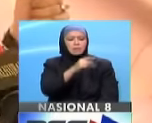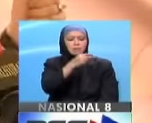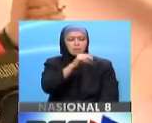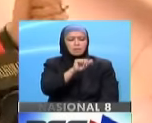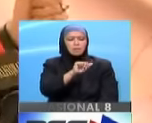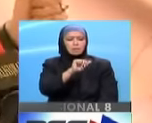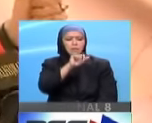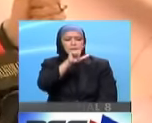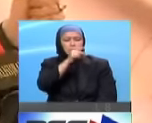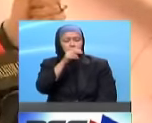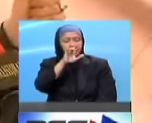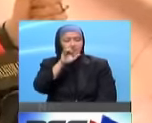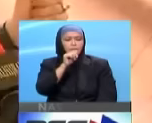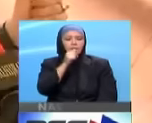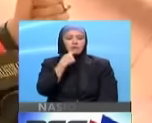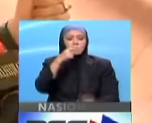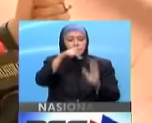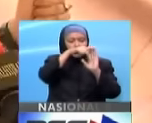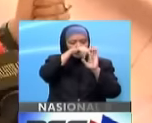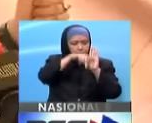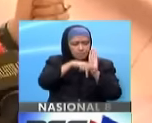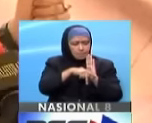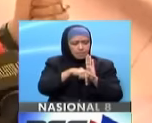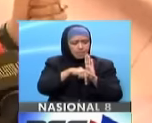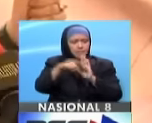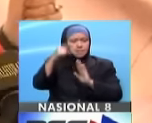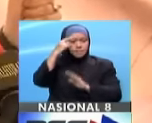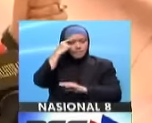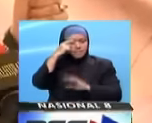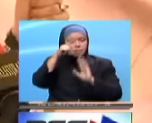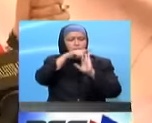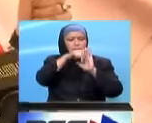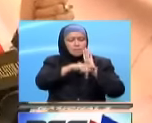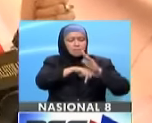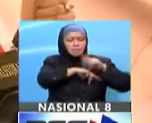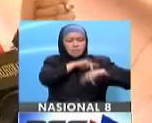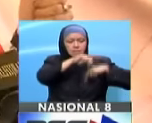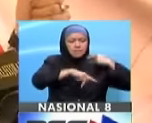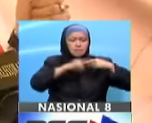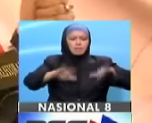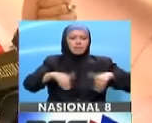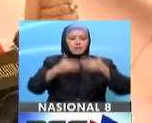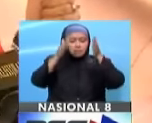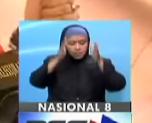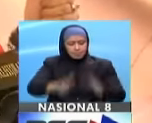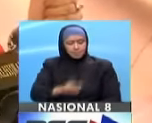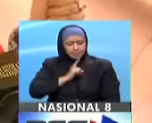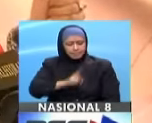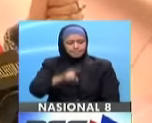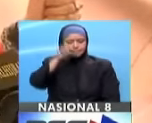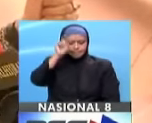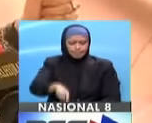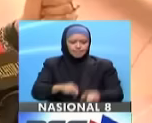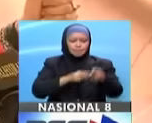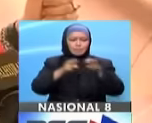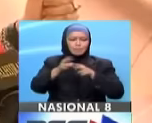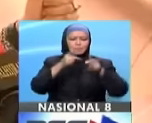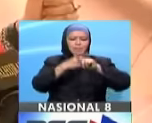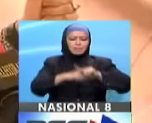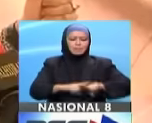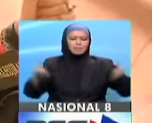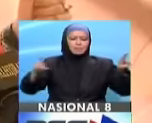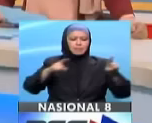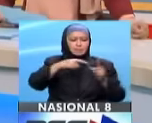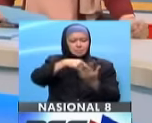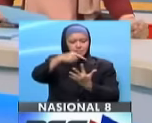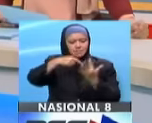dan prinsip-prinsip bagaimana umat Islam ini seharusnya menguruskan perbezaan di antara kita.